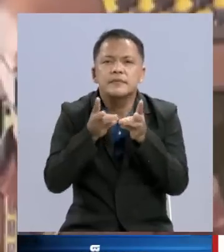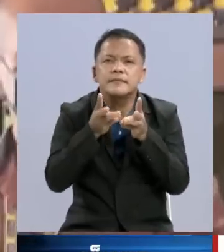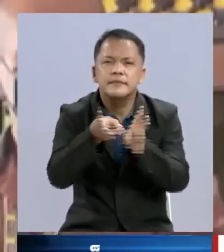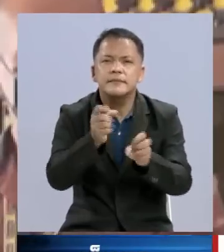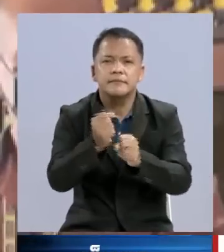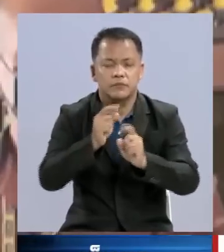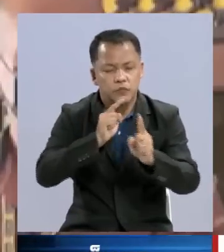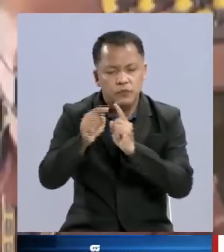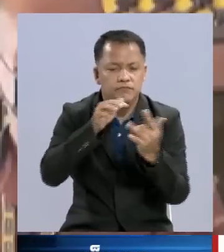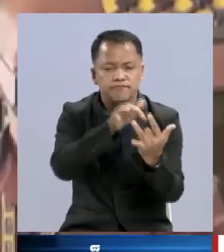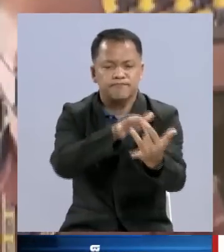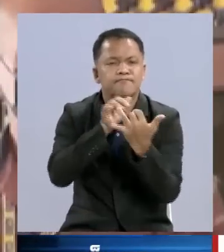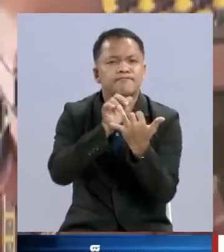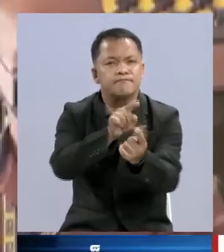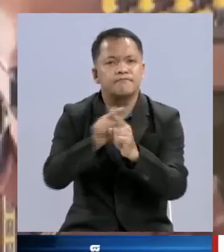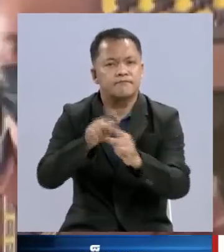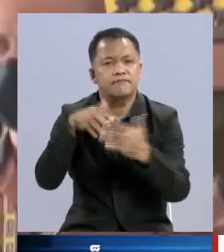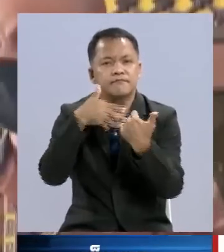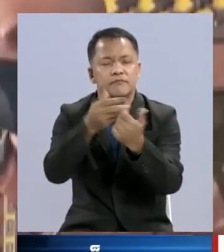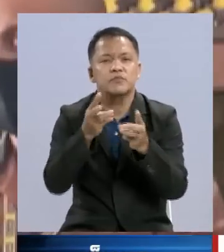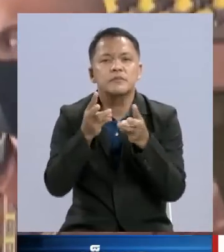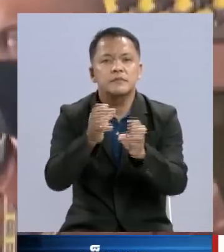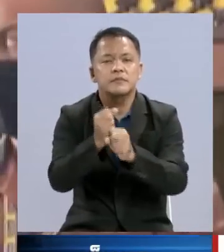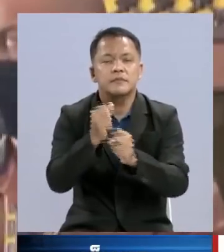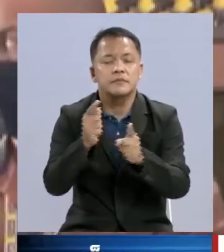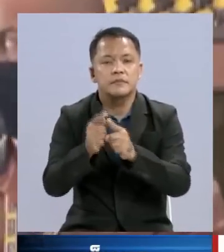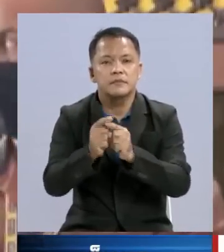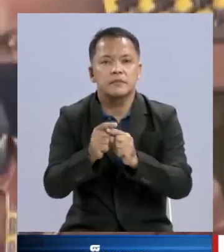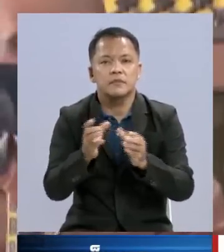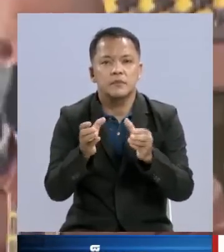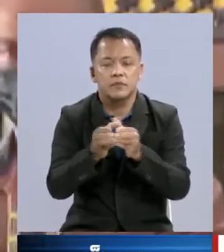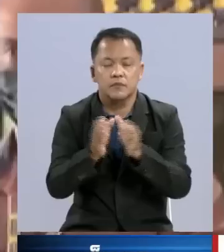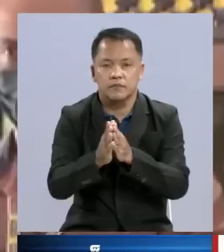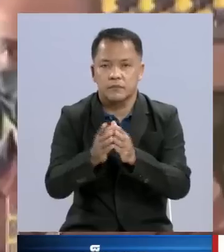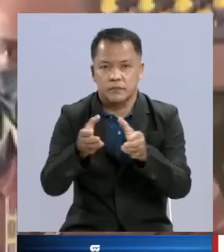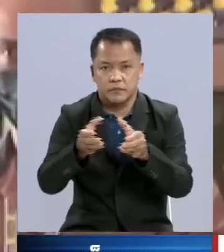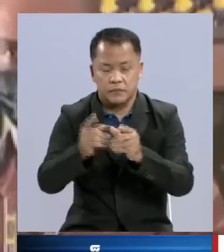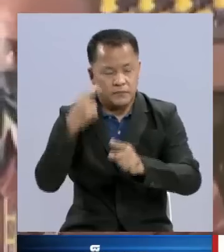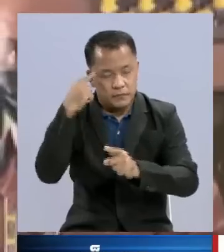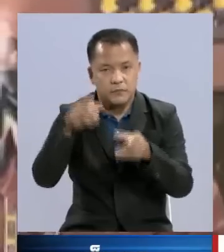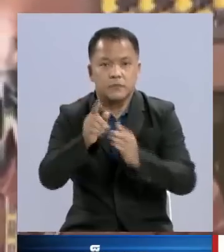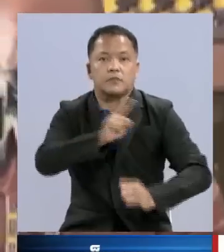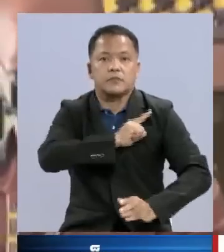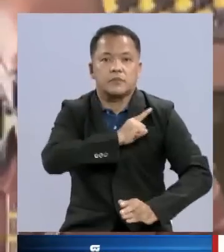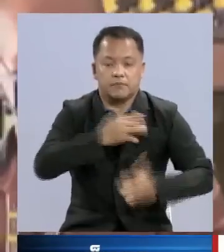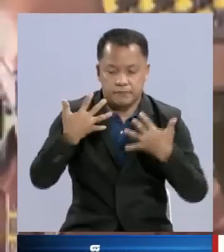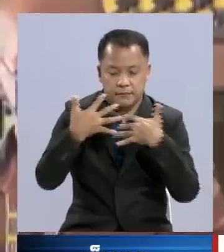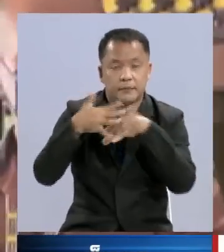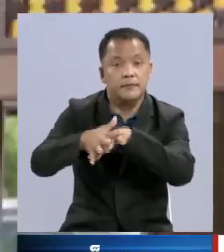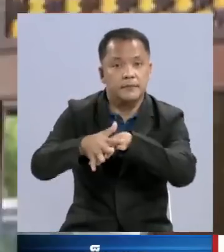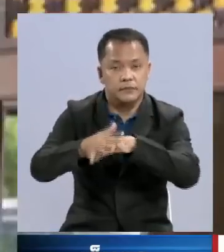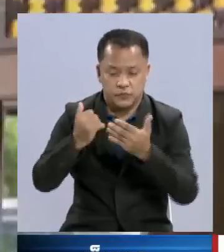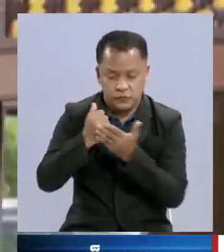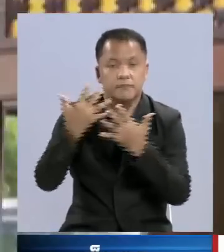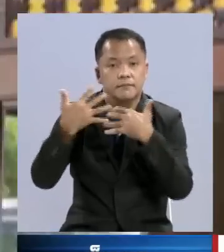างการติดต่อสื่อสารโดยใช้ทราฟฟี่ฟองดูเป็นหลักแล้วก็จะมีเจ้าหน้าที่ประสานงานด้วยนะ